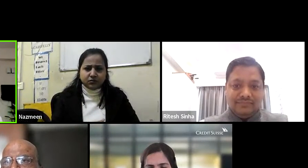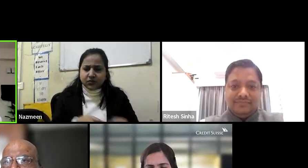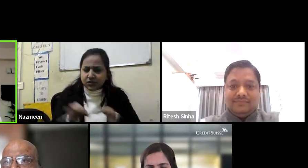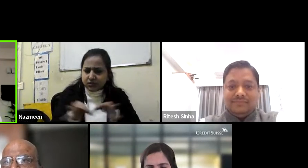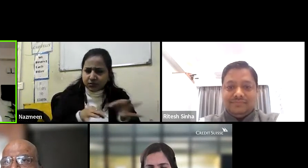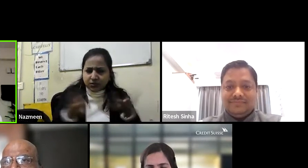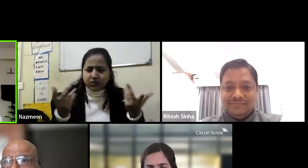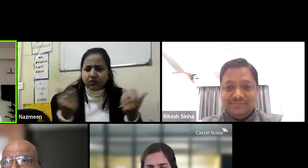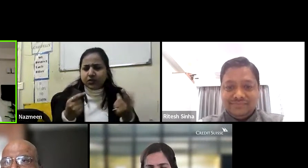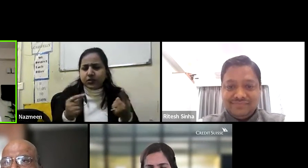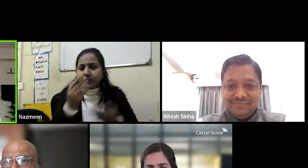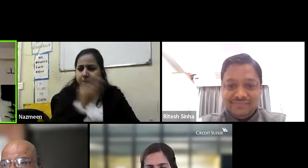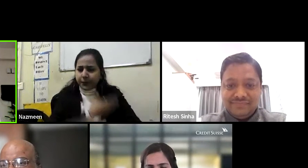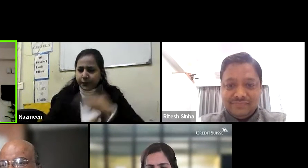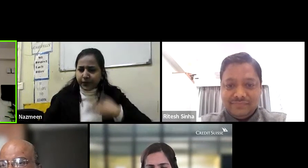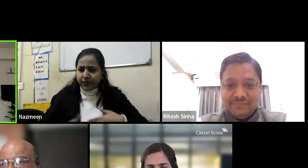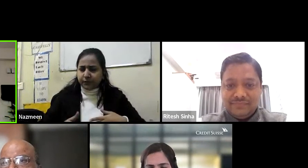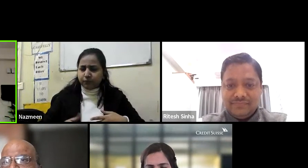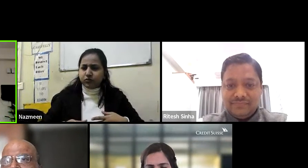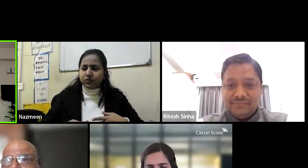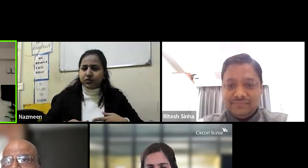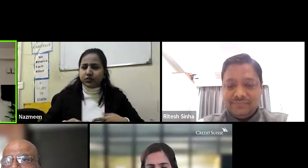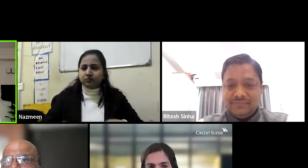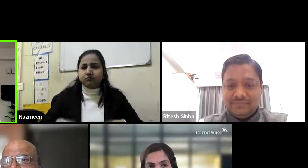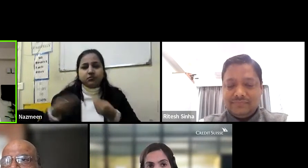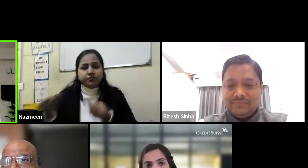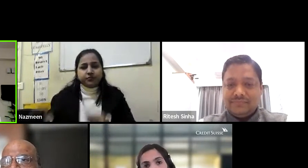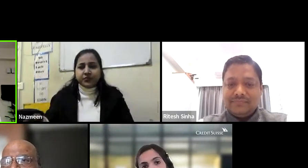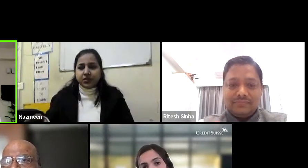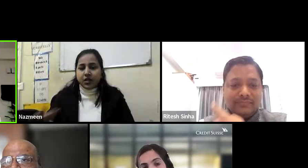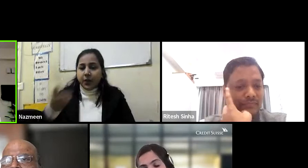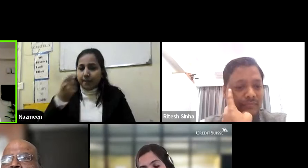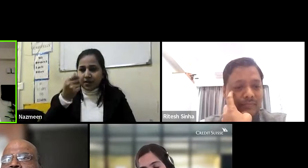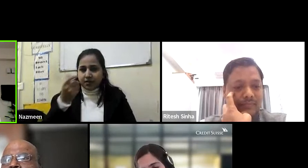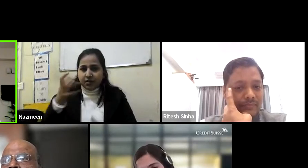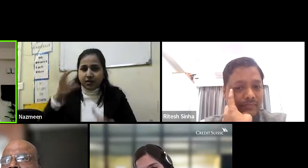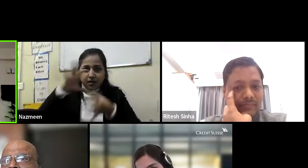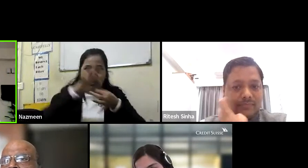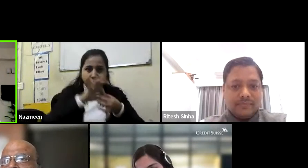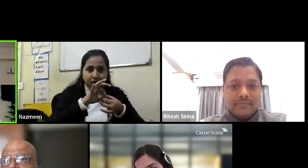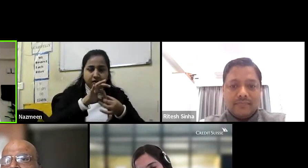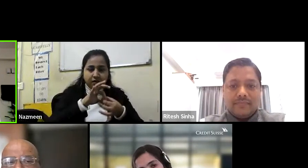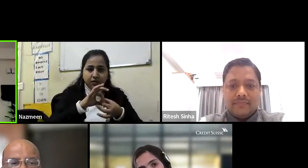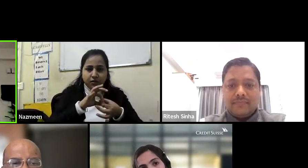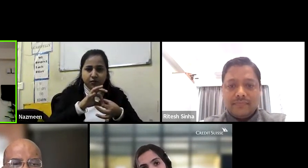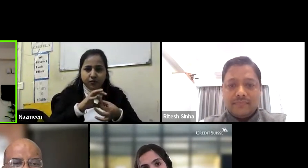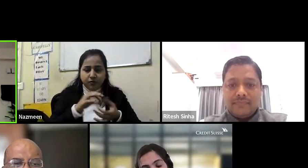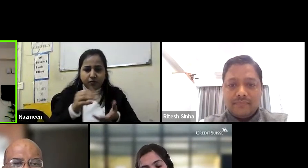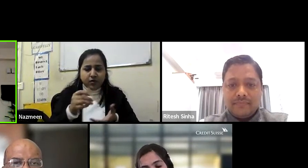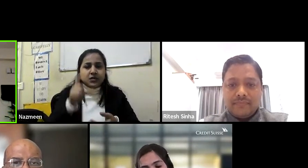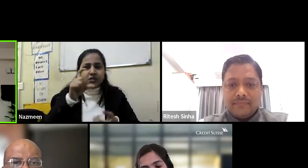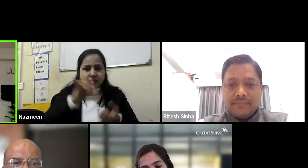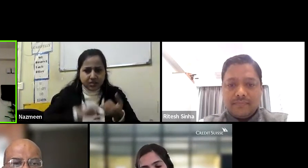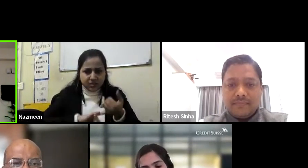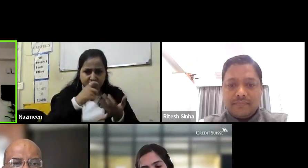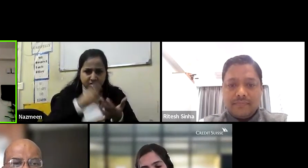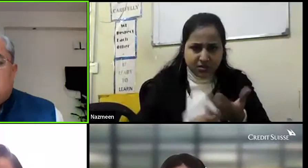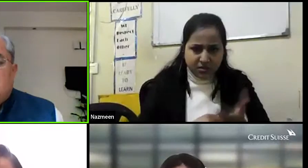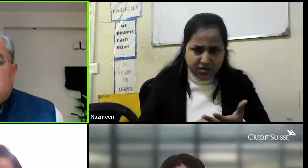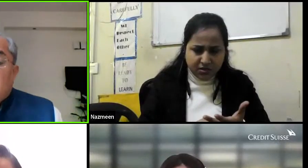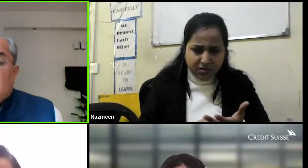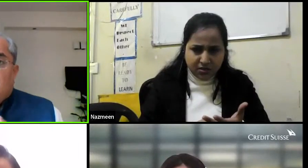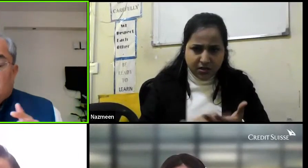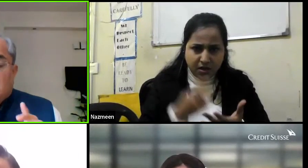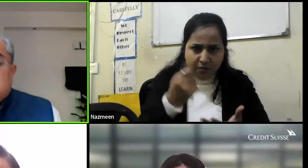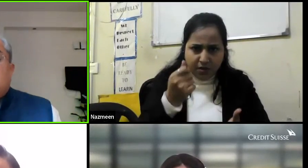पीडब्ल्यूडी एंटरप्रेन्योर्स के लिए? फंडिंग तो हमेशा इशू रहता ही है. Can CSR monies help in kickstarting businesses in rural